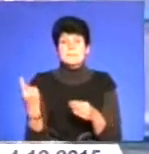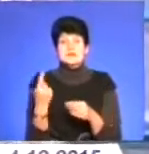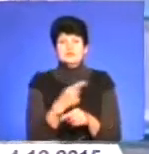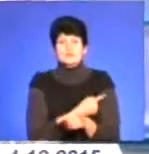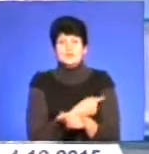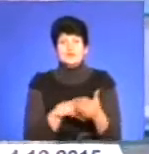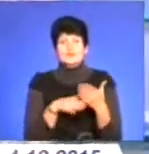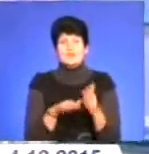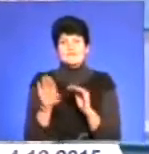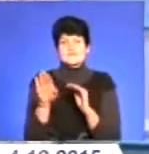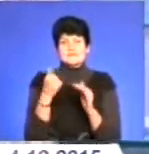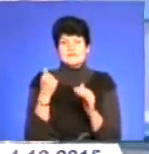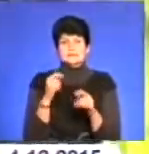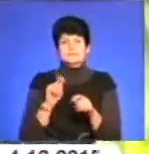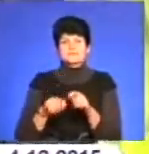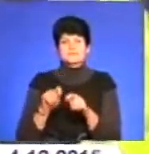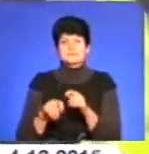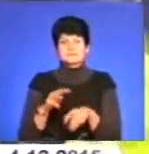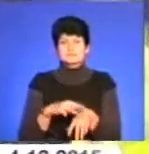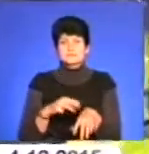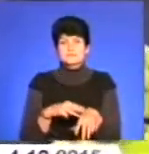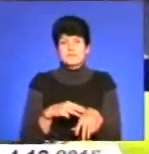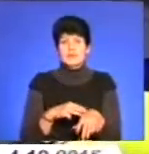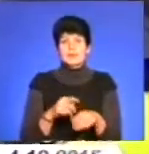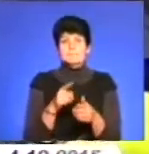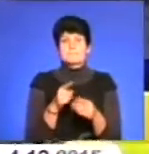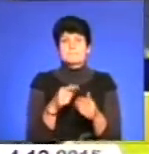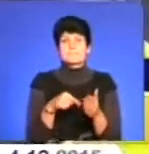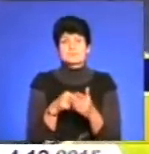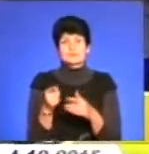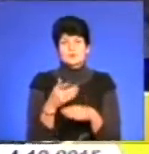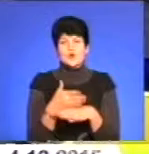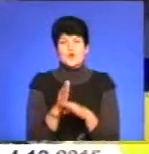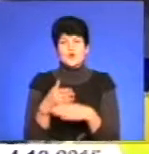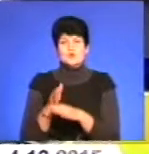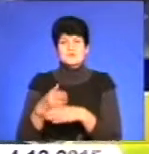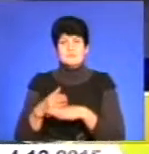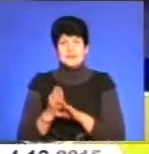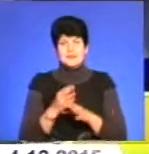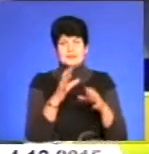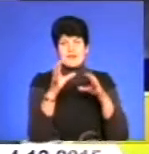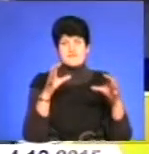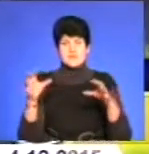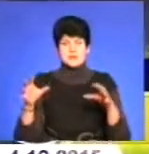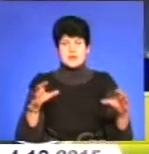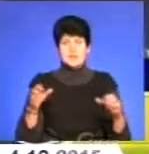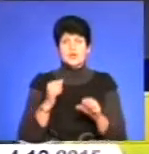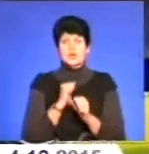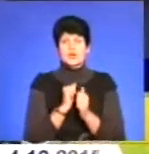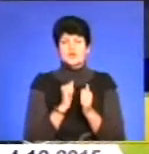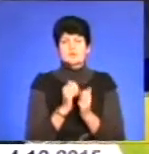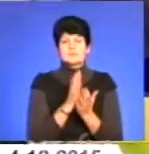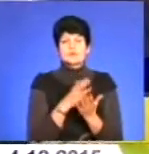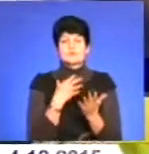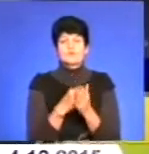і викликати слідчо-оперативну групу. Місто Тернопіль розбите на квадрати. Кожен квадрат має